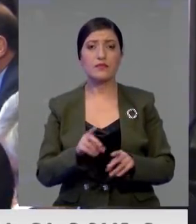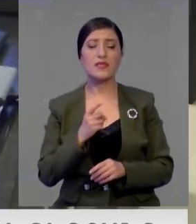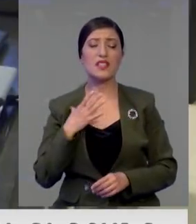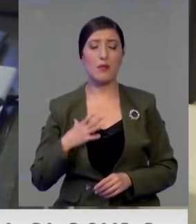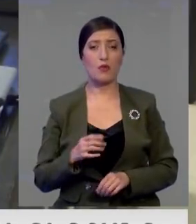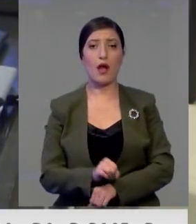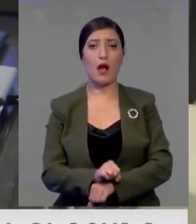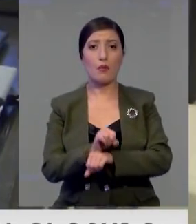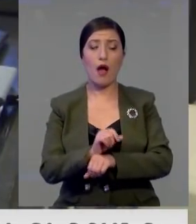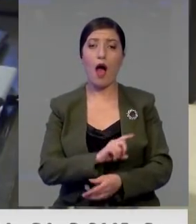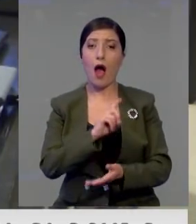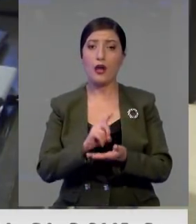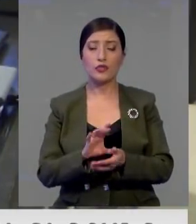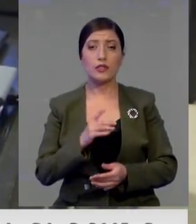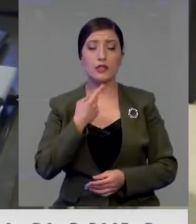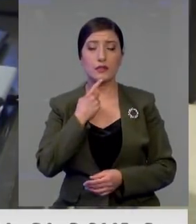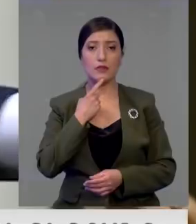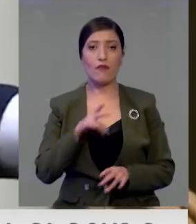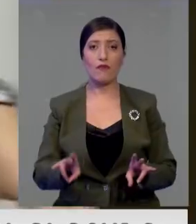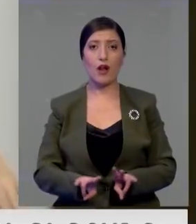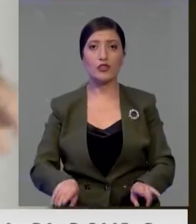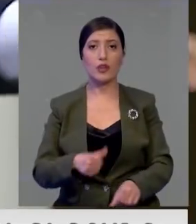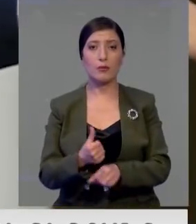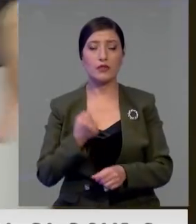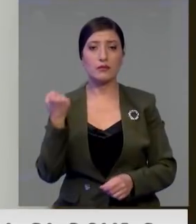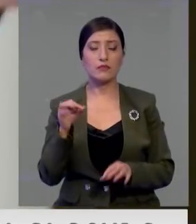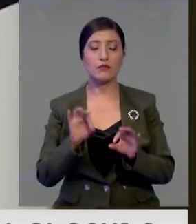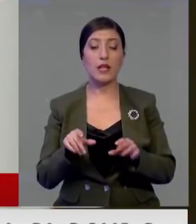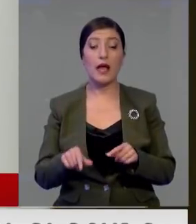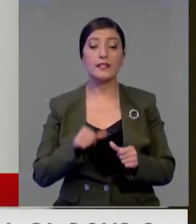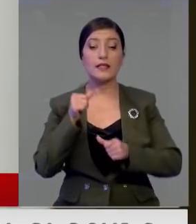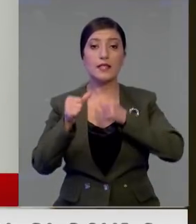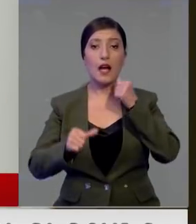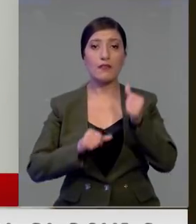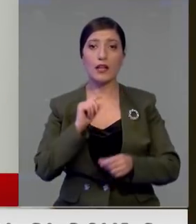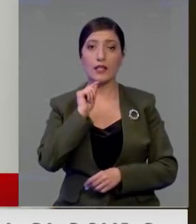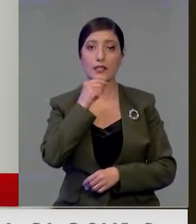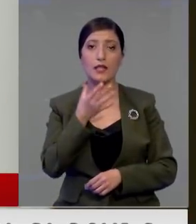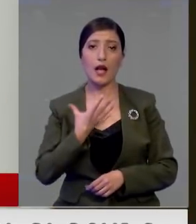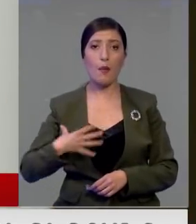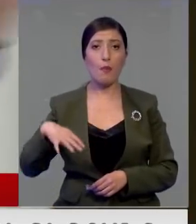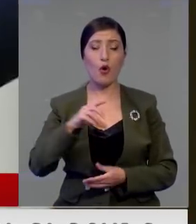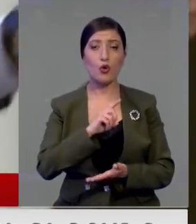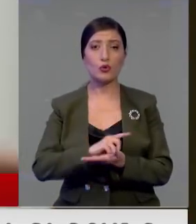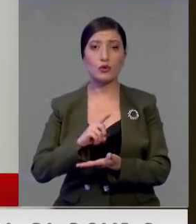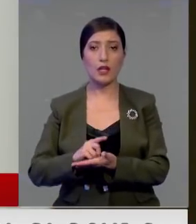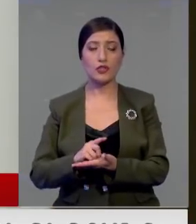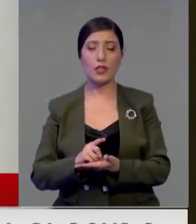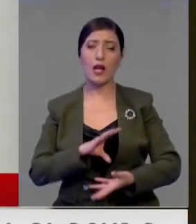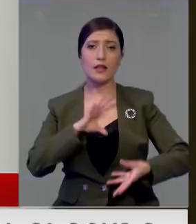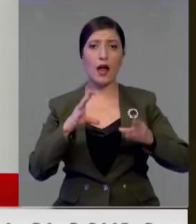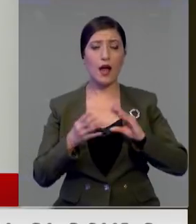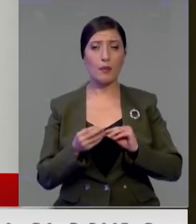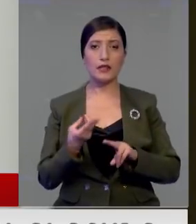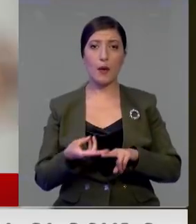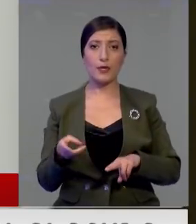էլ ենթադրություն, վարչապետն է պնդում։ Այս տարվա տնտեսական բոլոր բաները, ցուցանիշներ եւ ընդհանրապես ամեն